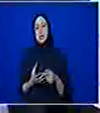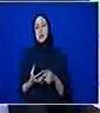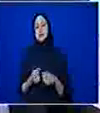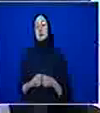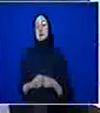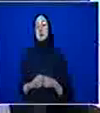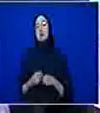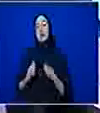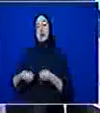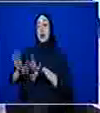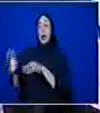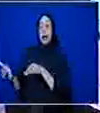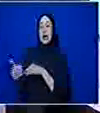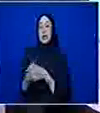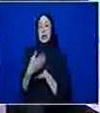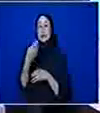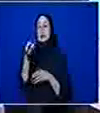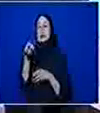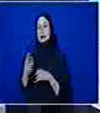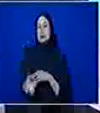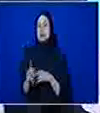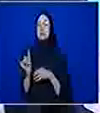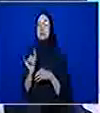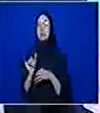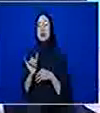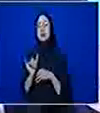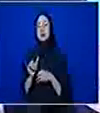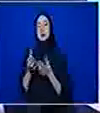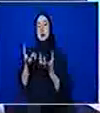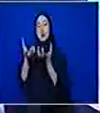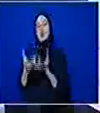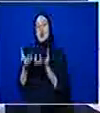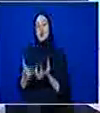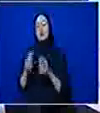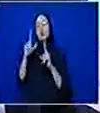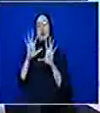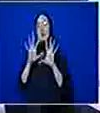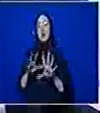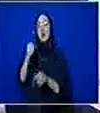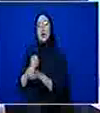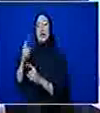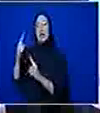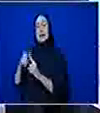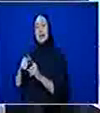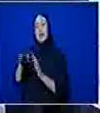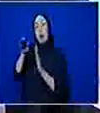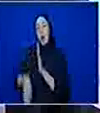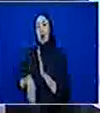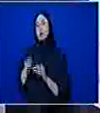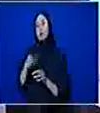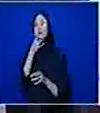kecil yang memiliki bobot 10 GT ke bawah, ini sudah tidak pakai izin